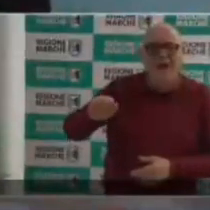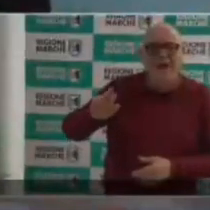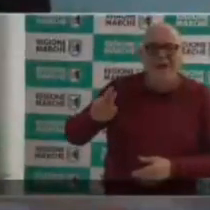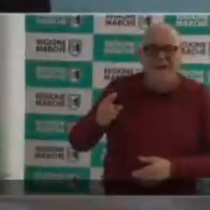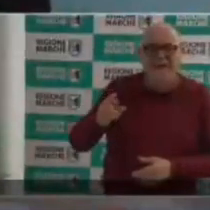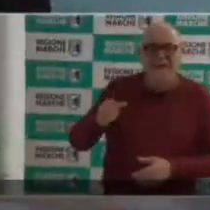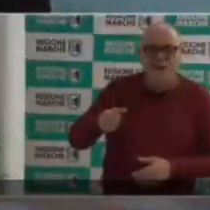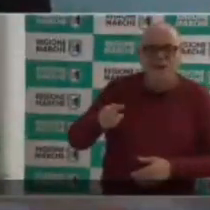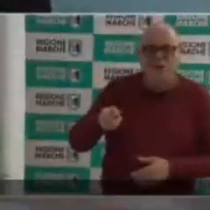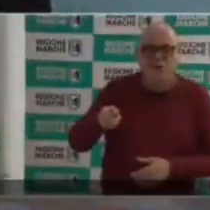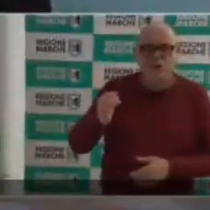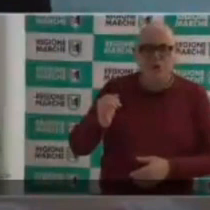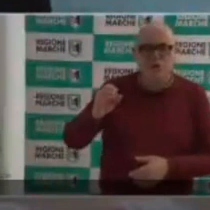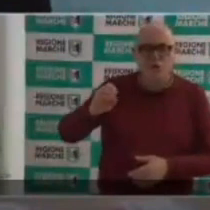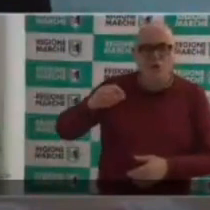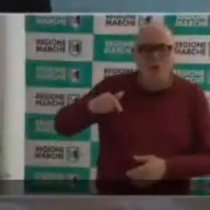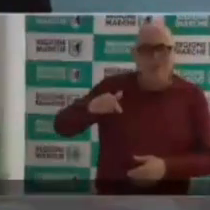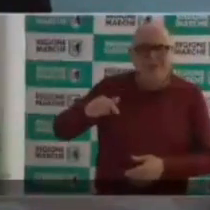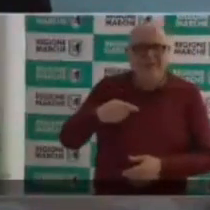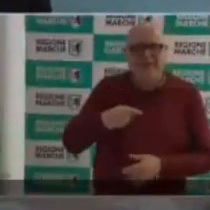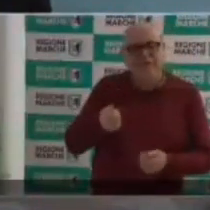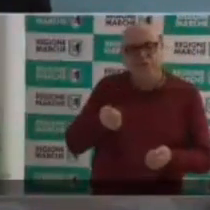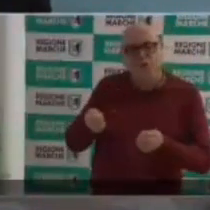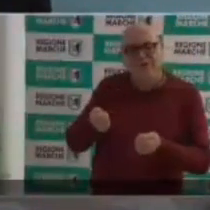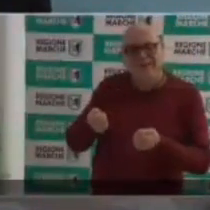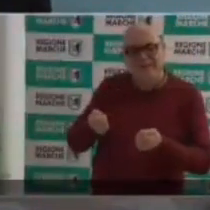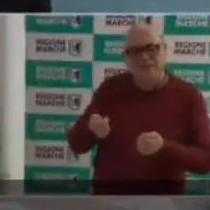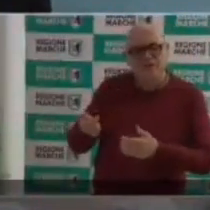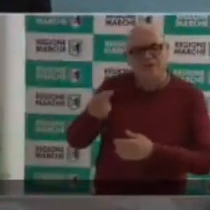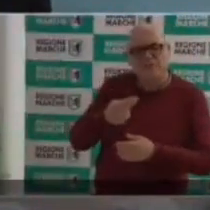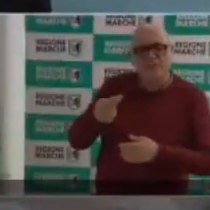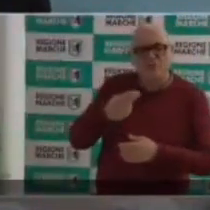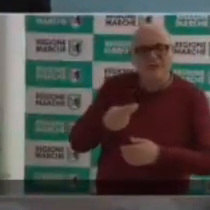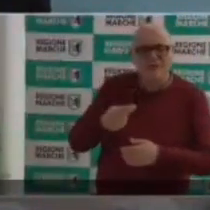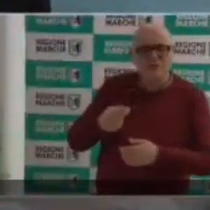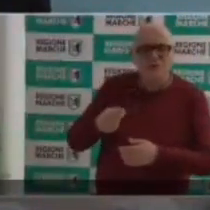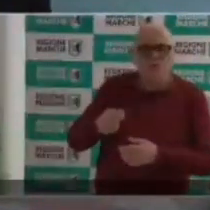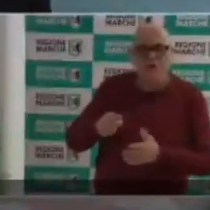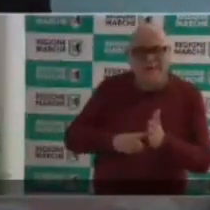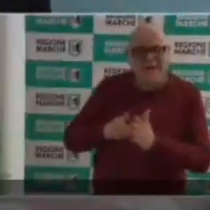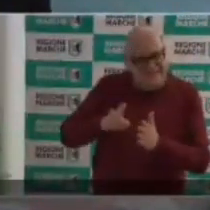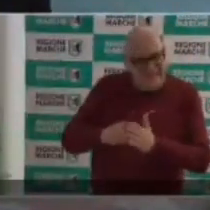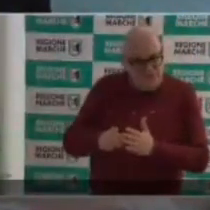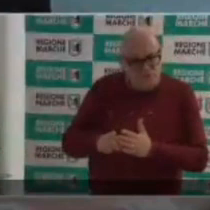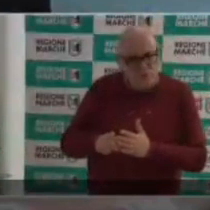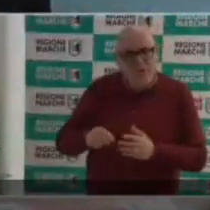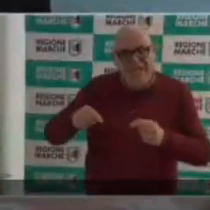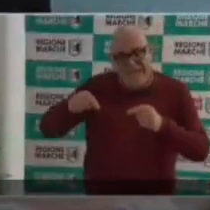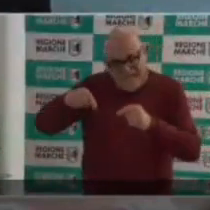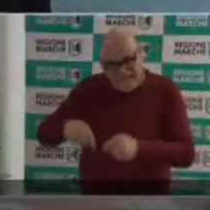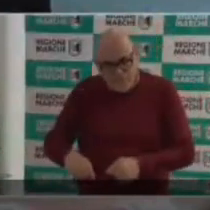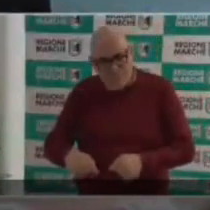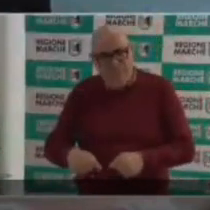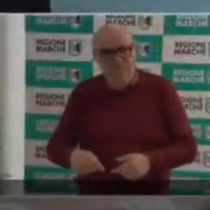primo progetto che abbiamo pensato con questo modello, e fa il coordinatore anche in questa occasione, e non è una cosa